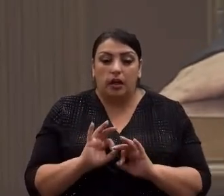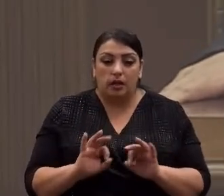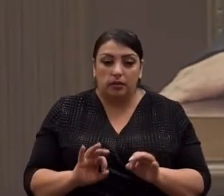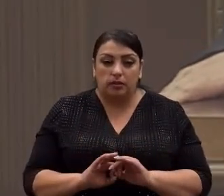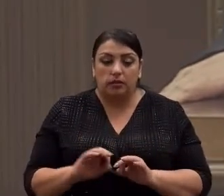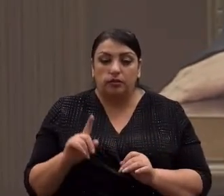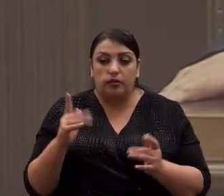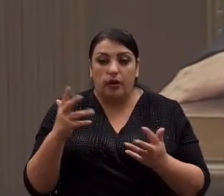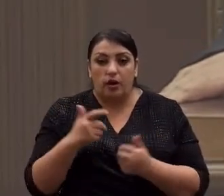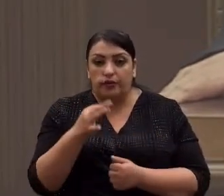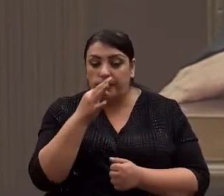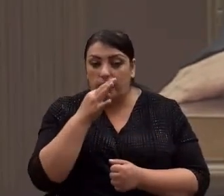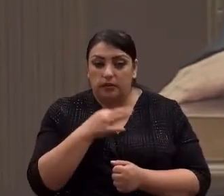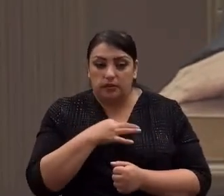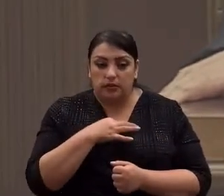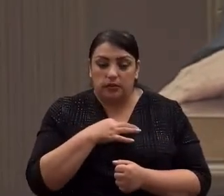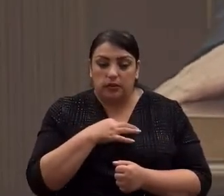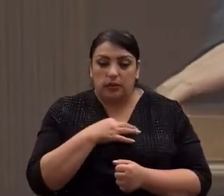թիվ ասեցին,